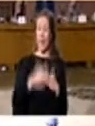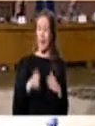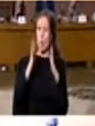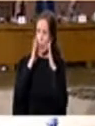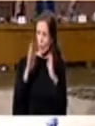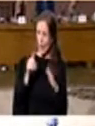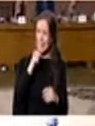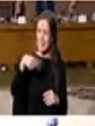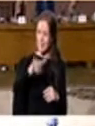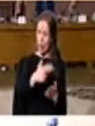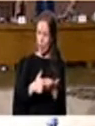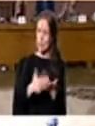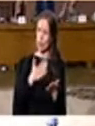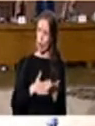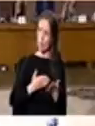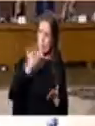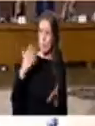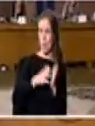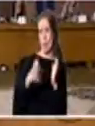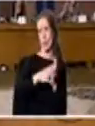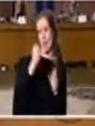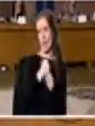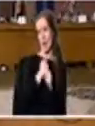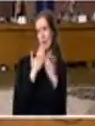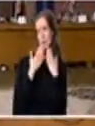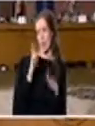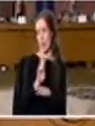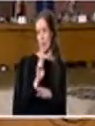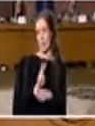njenoj kancelariji poželim uspeh u njihovom daljem radu. Hvala na pažnji.